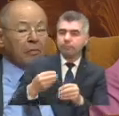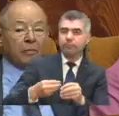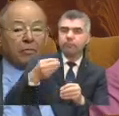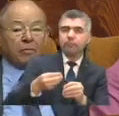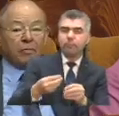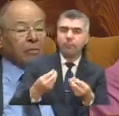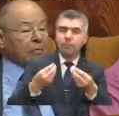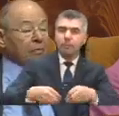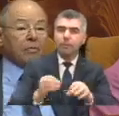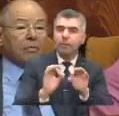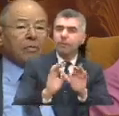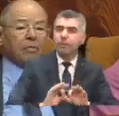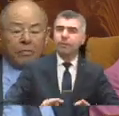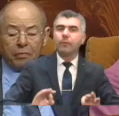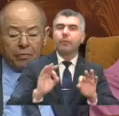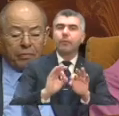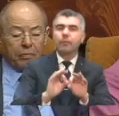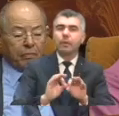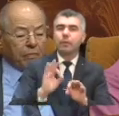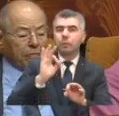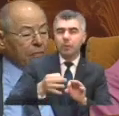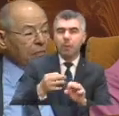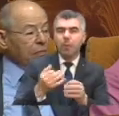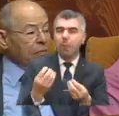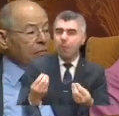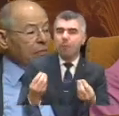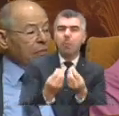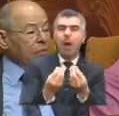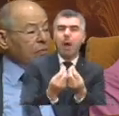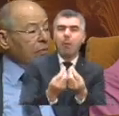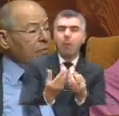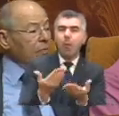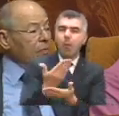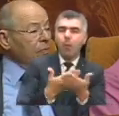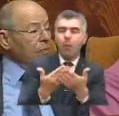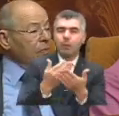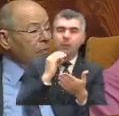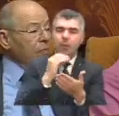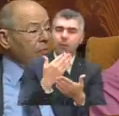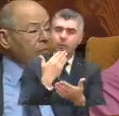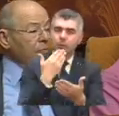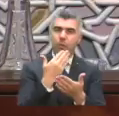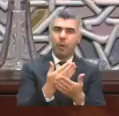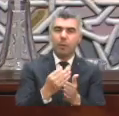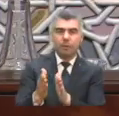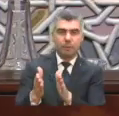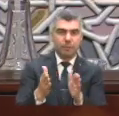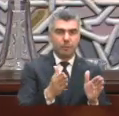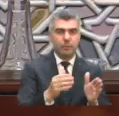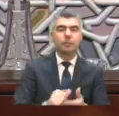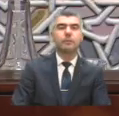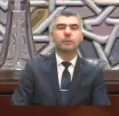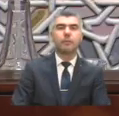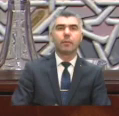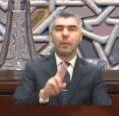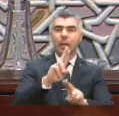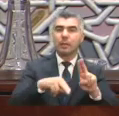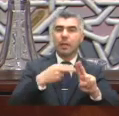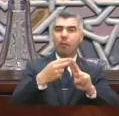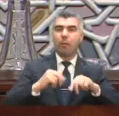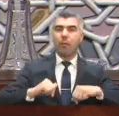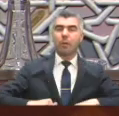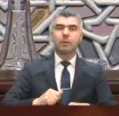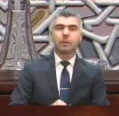الإخفاق في إطار تنسيق حقيقي مع مؤسسات الحكامة. وشكرا. شكرا سيدة النائبة. جواب سيدة الوزيرة.